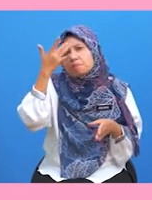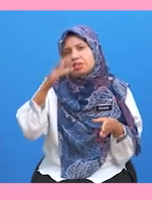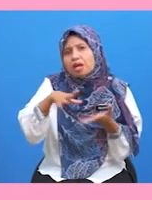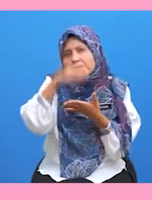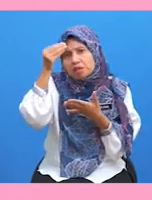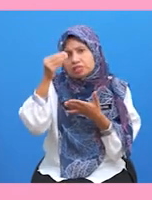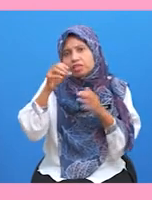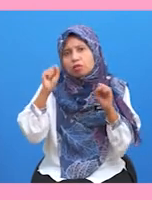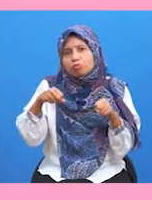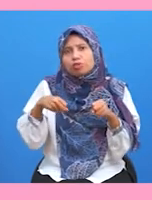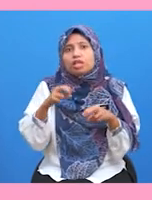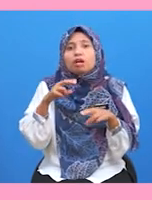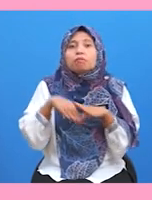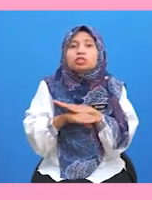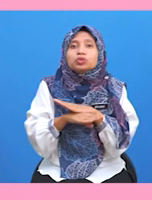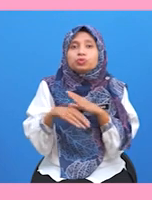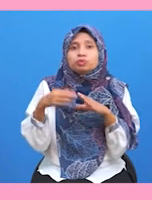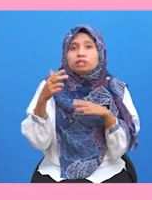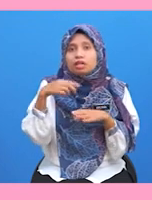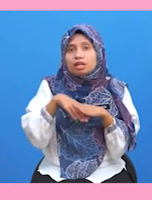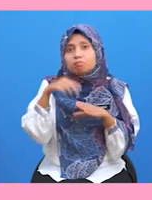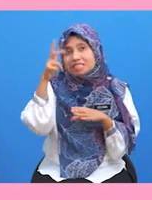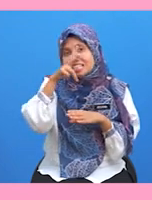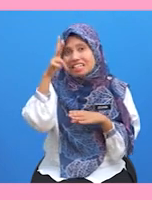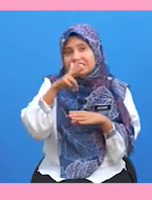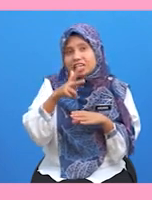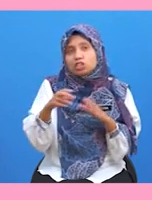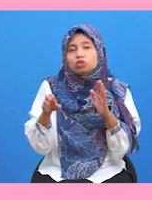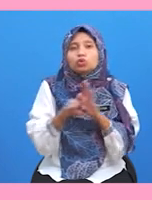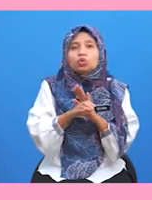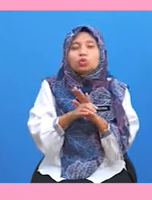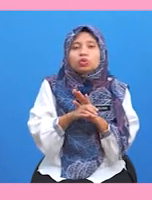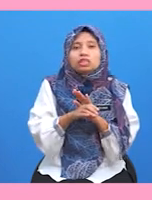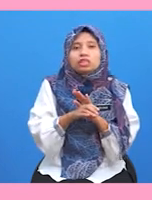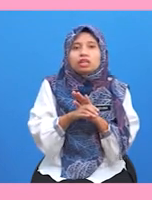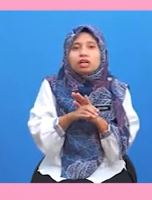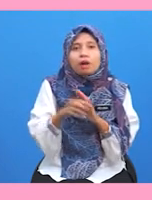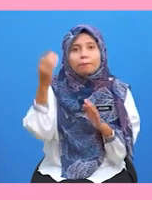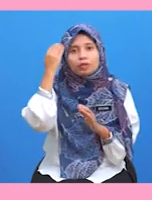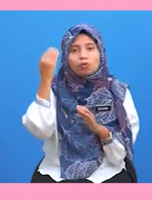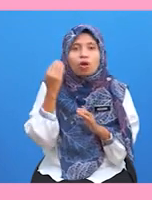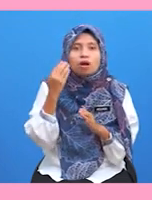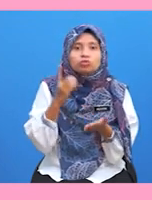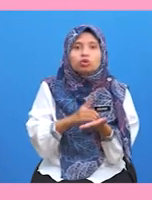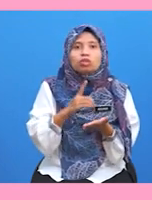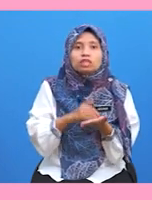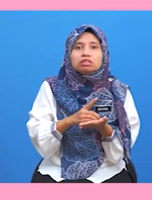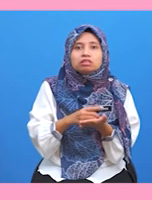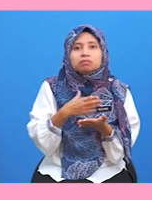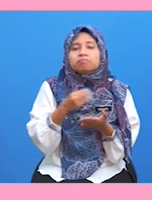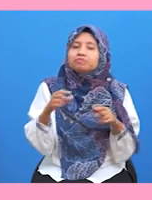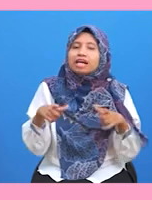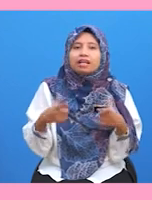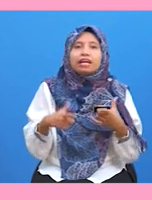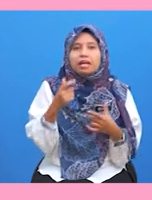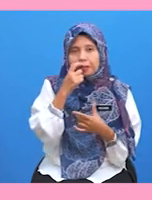tinggi dalam perkhidmatan kerajaan. Antaranya, peguam, doktor dan jurutera. Dengan